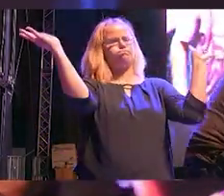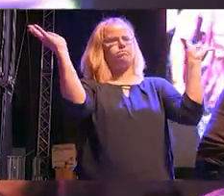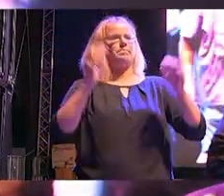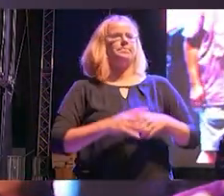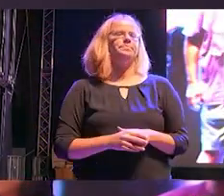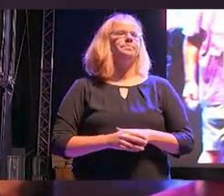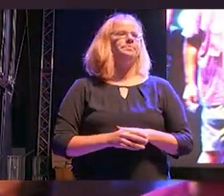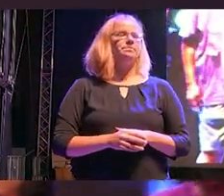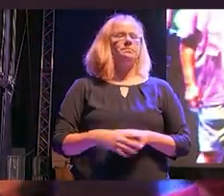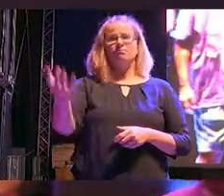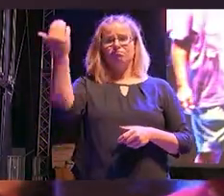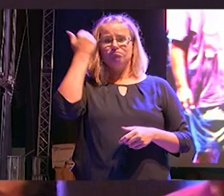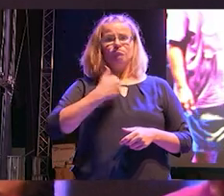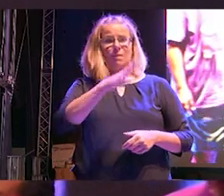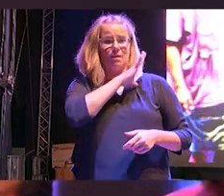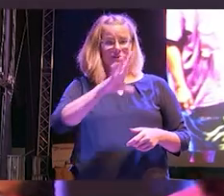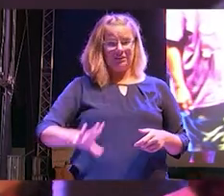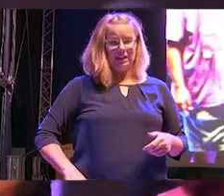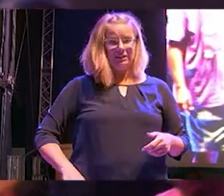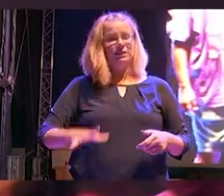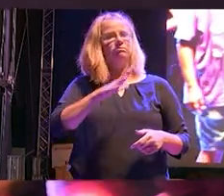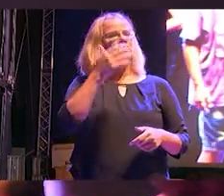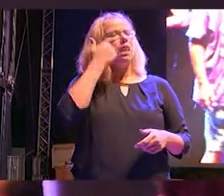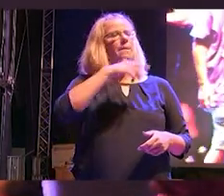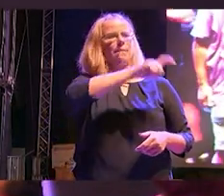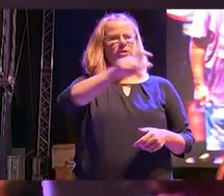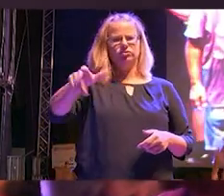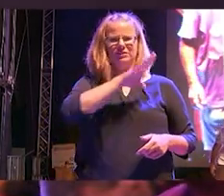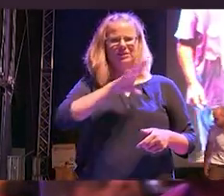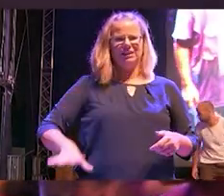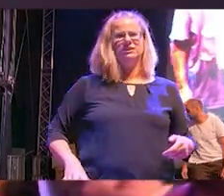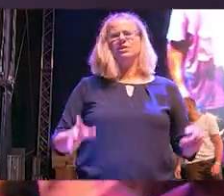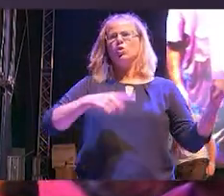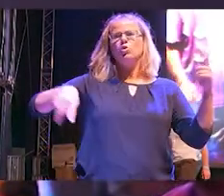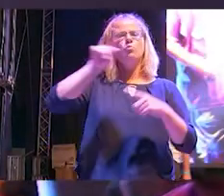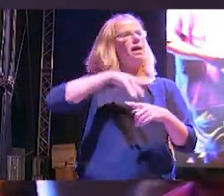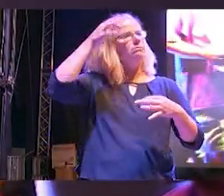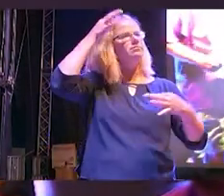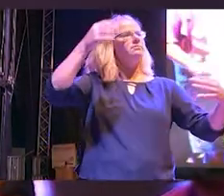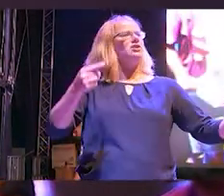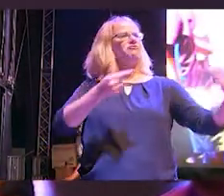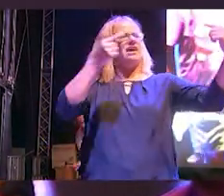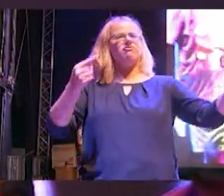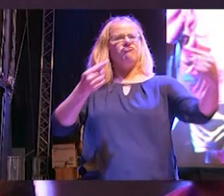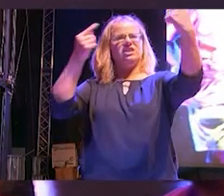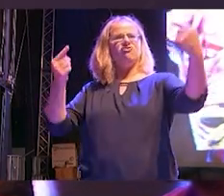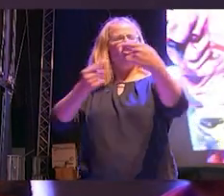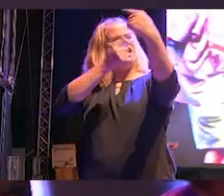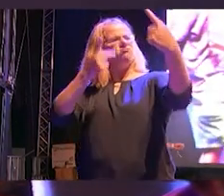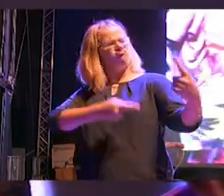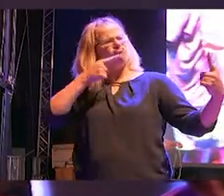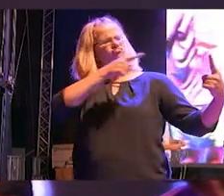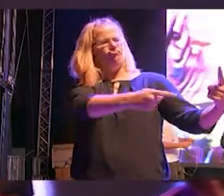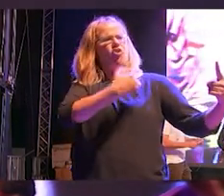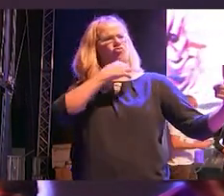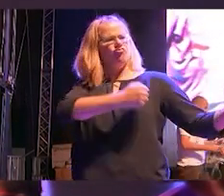Liebe Menschen, nicht nur in Sachsen ist es derzeit wieder schwer in Mode, überall Feinde zu erfinden, an denen man seine Wut auslassen kann. Und